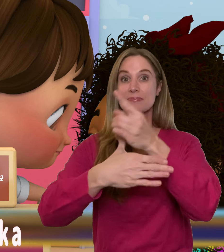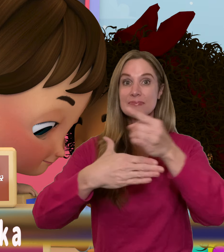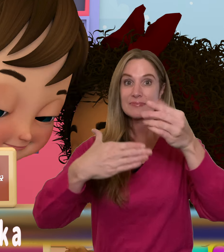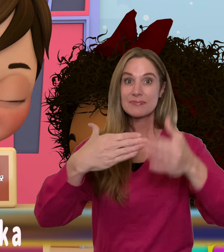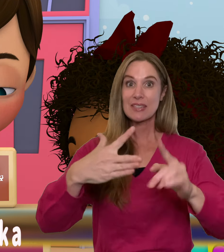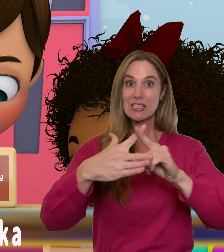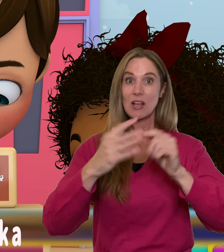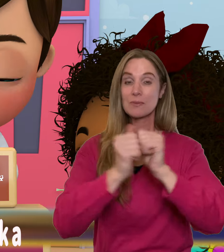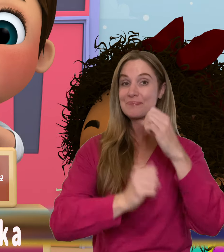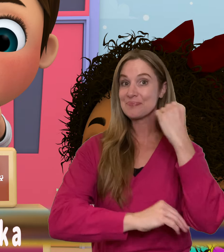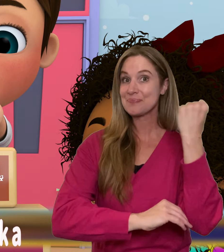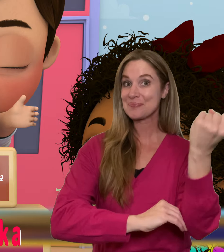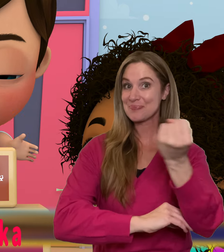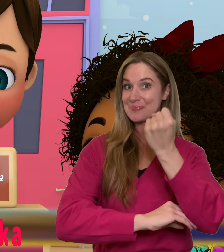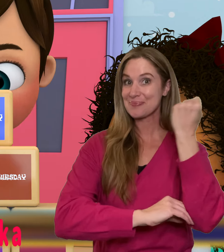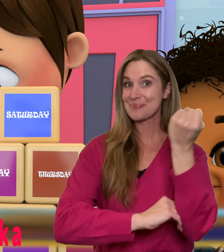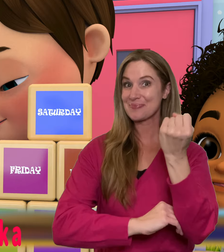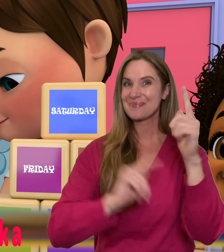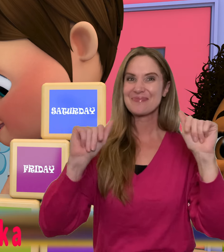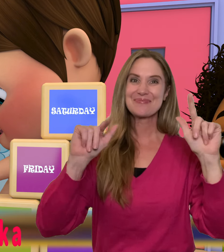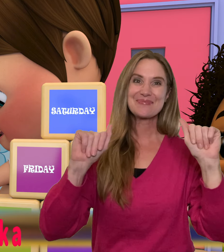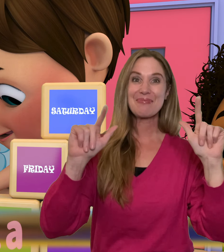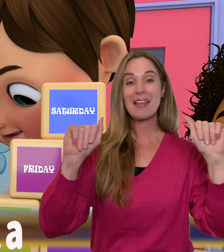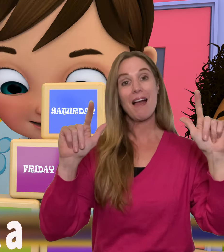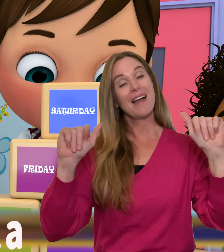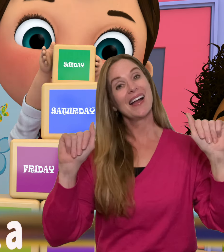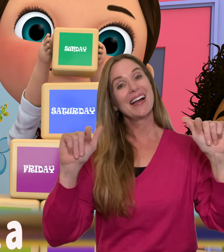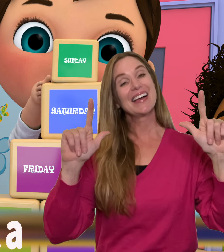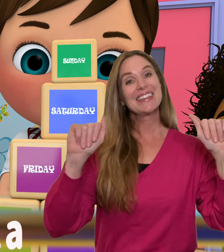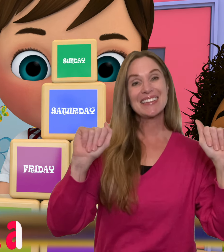ラ週末は2